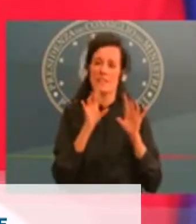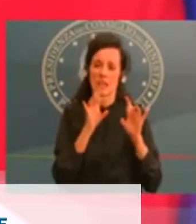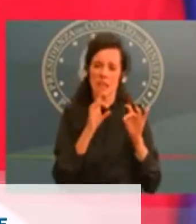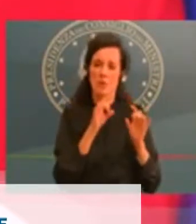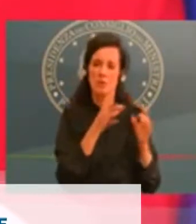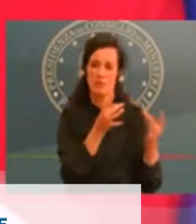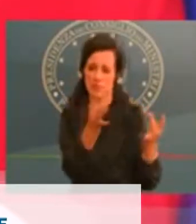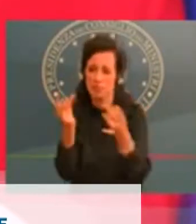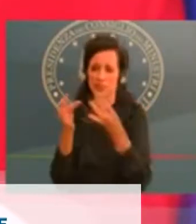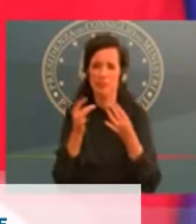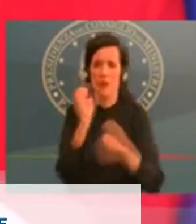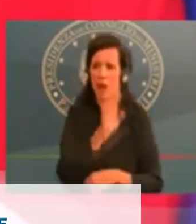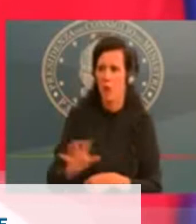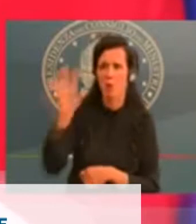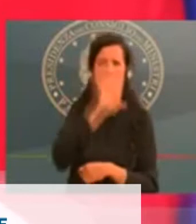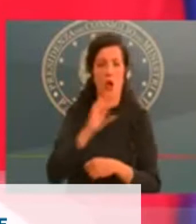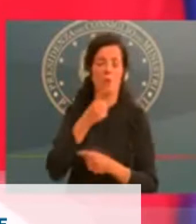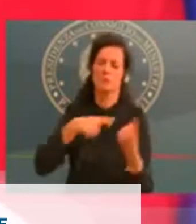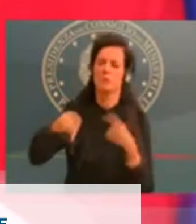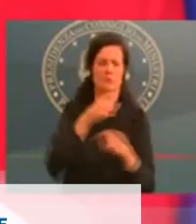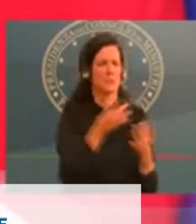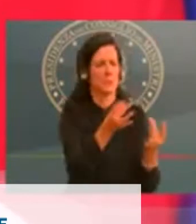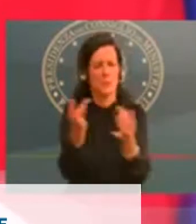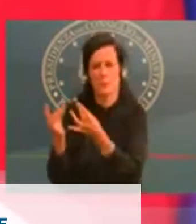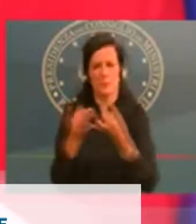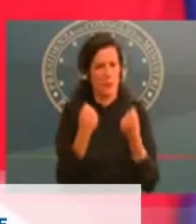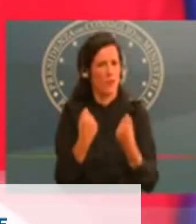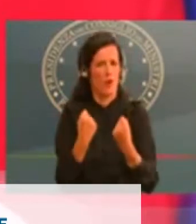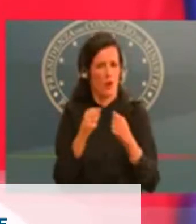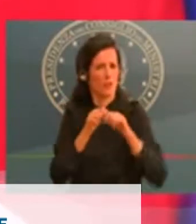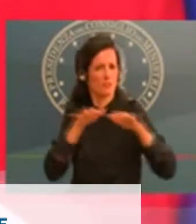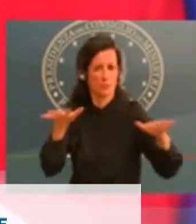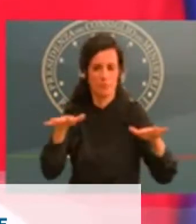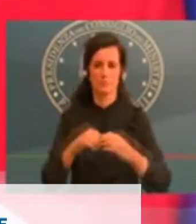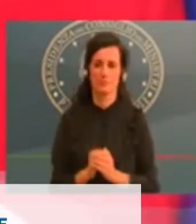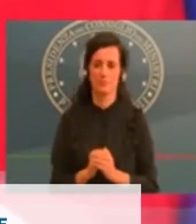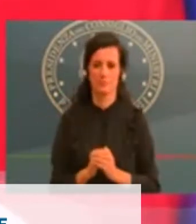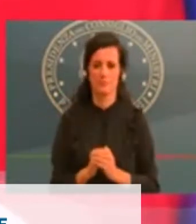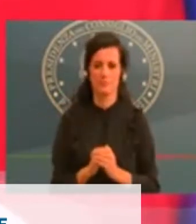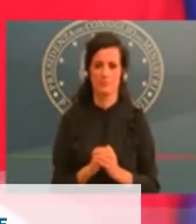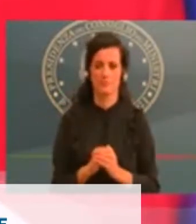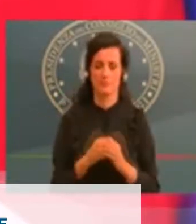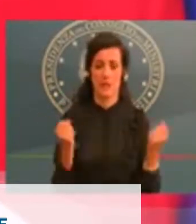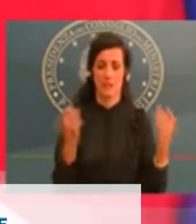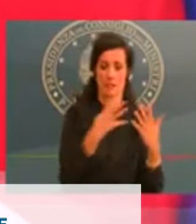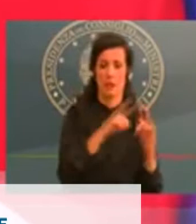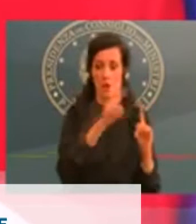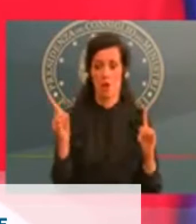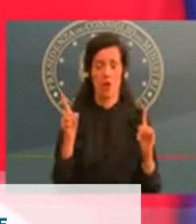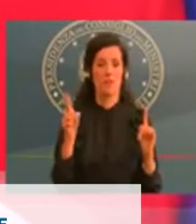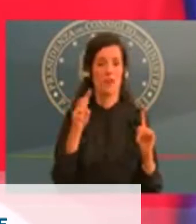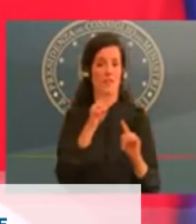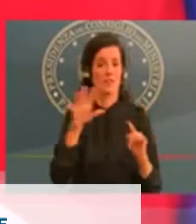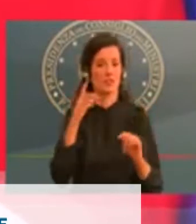in zone in base anche all'indice rt che desta ancora preoccupazione in diverse regioni incognita per la calabria